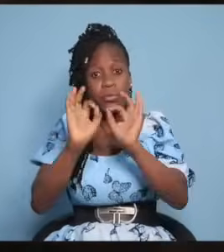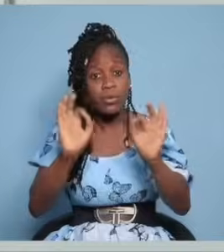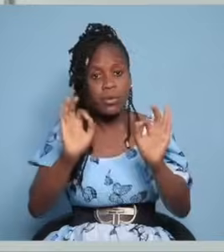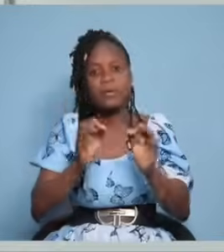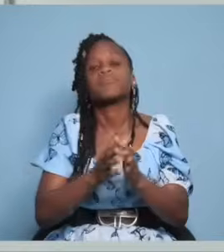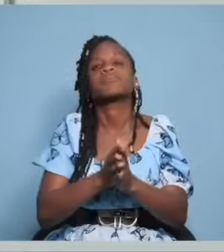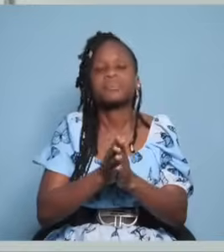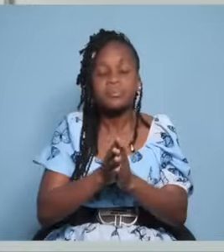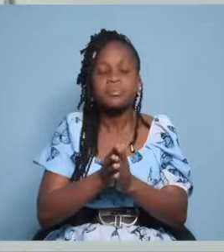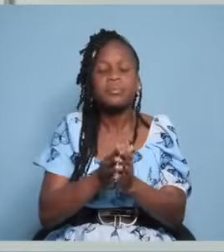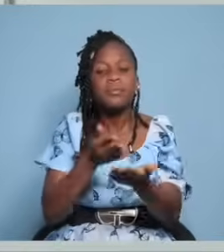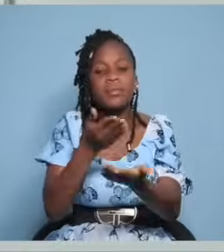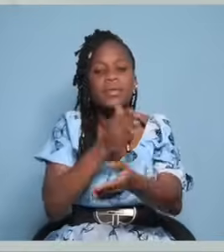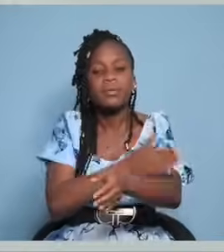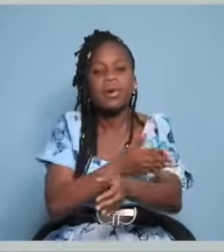Alipowatambulisha,